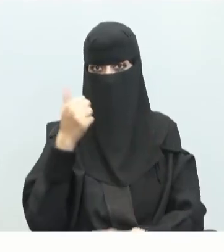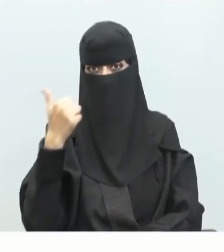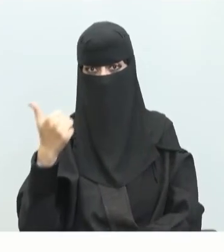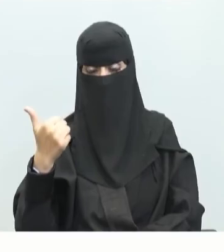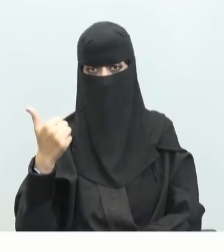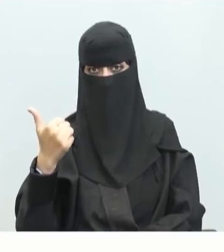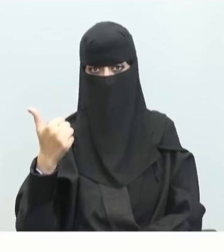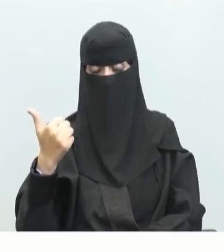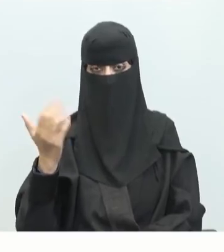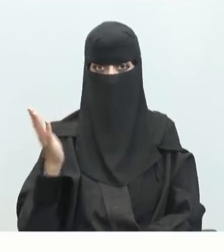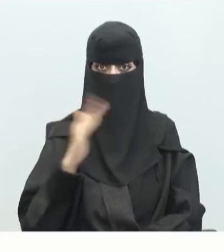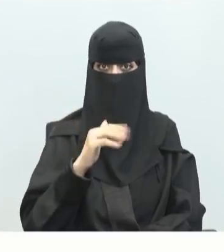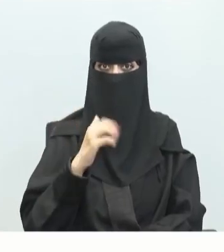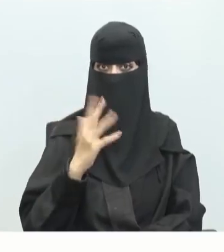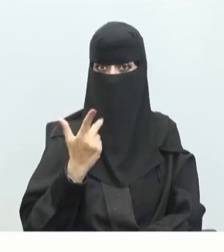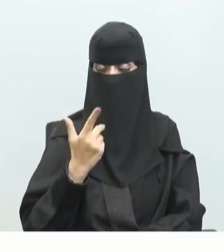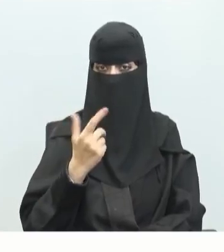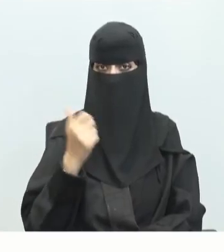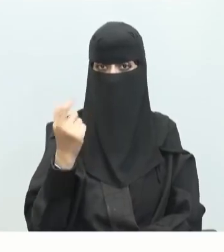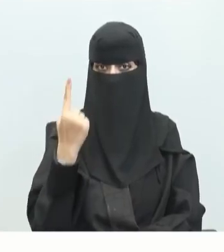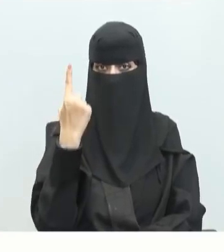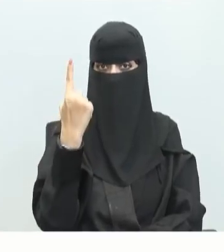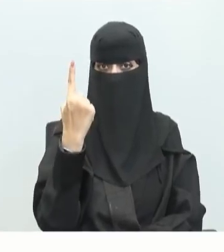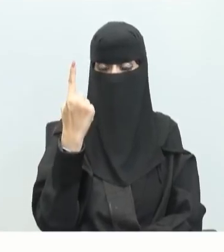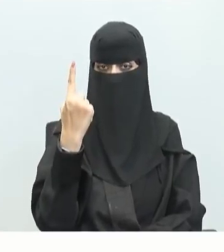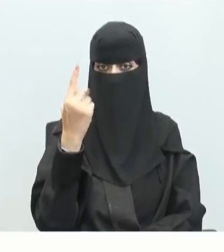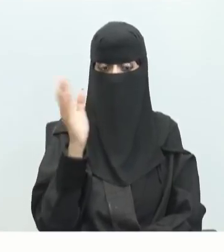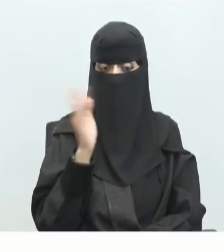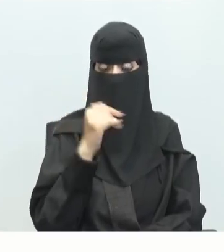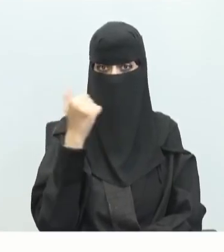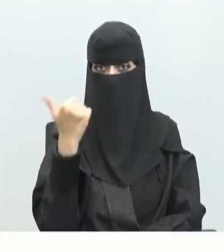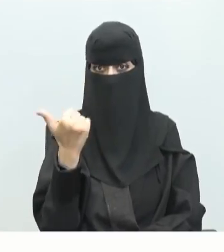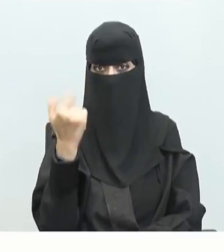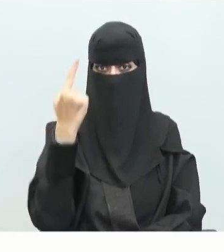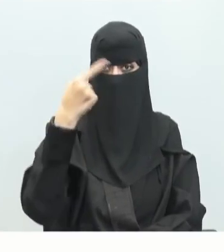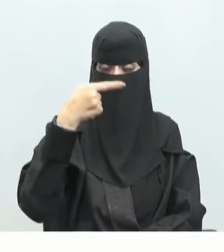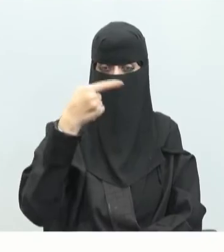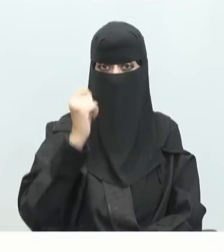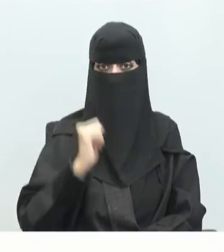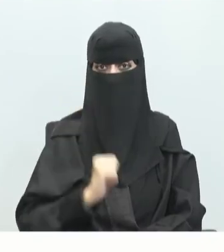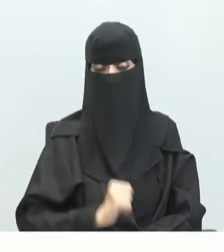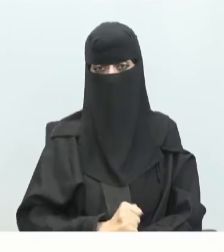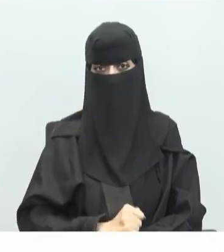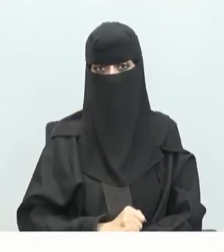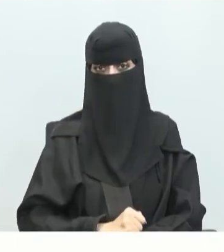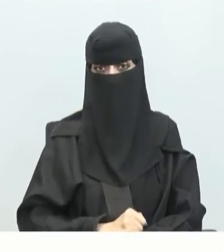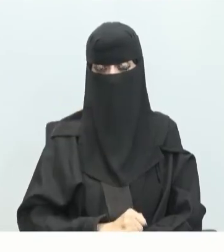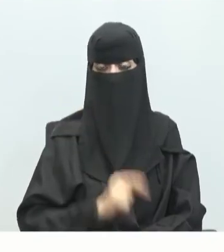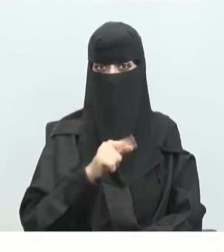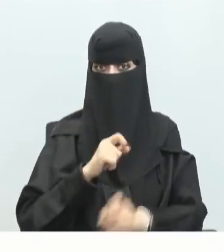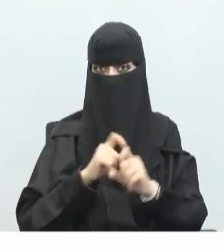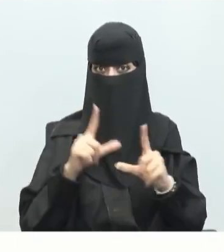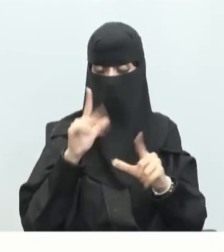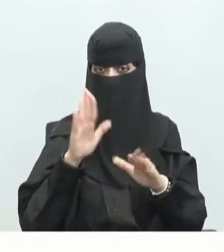يليه ماذا احسنتم العدد واحد اذا بهذه الطريقه نكتب العدد 16 واضح